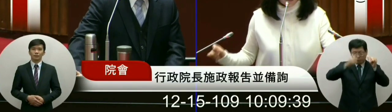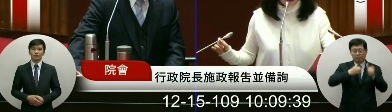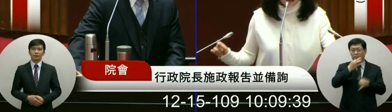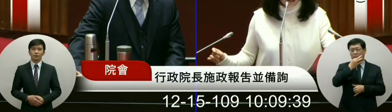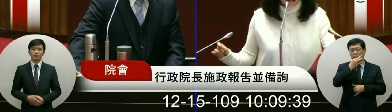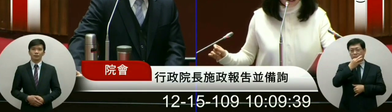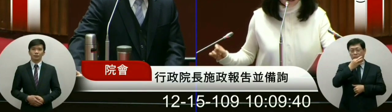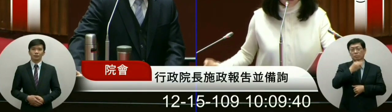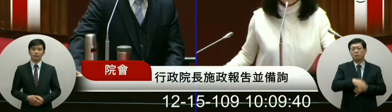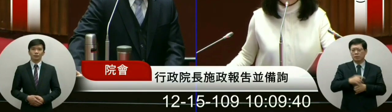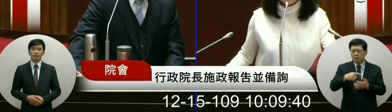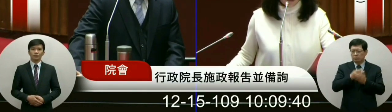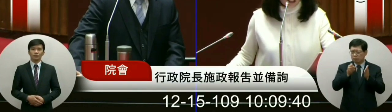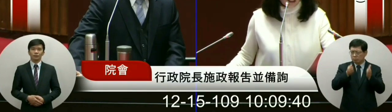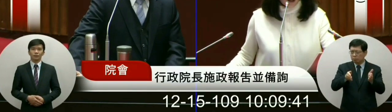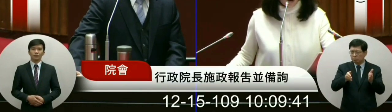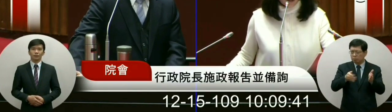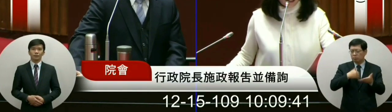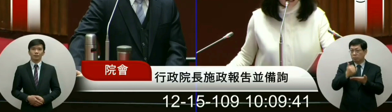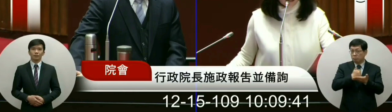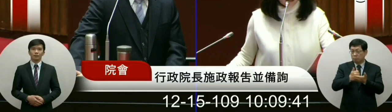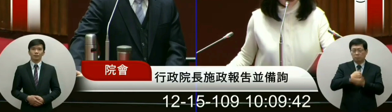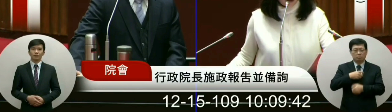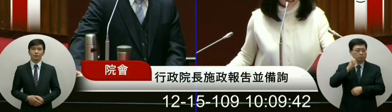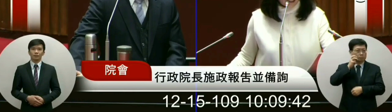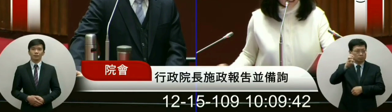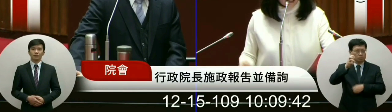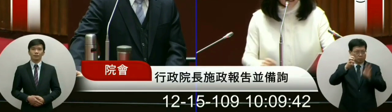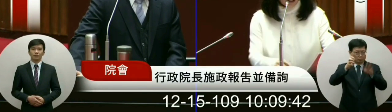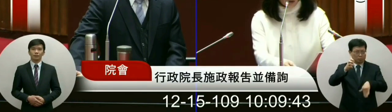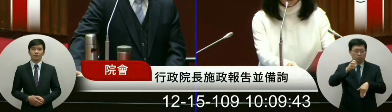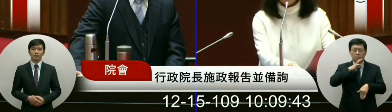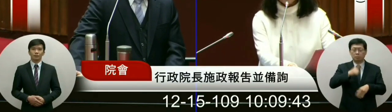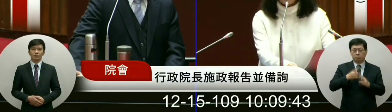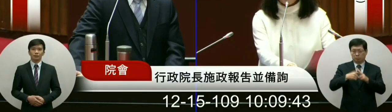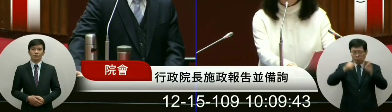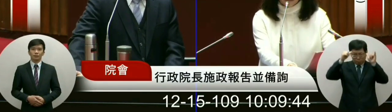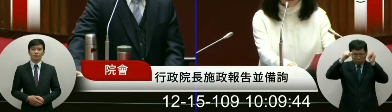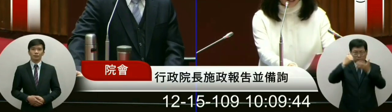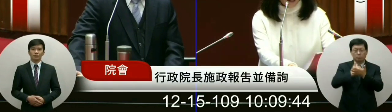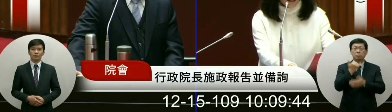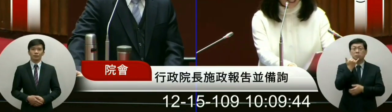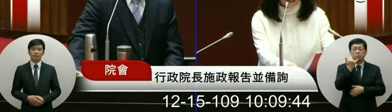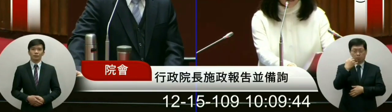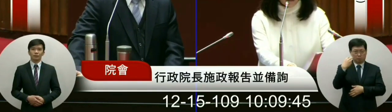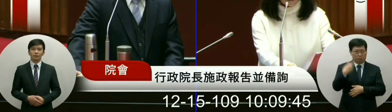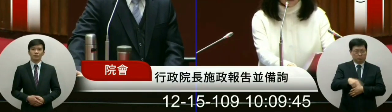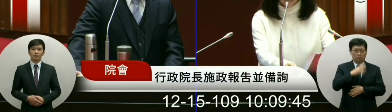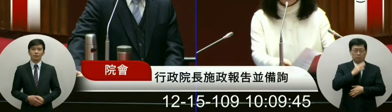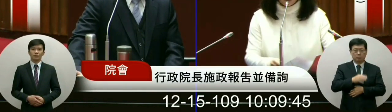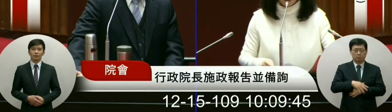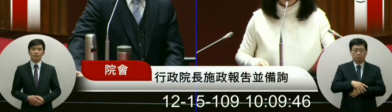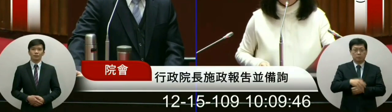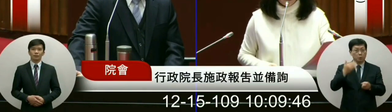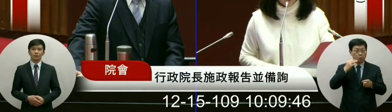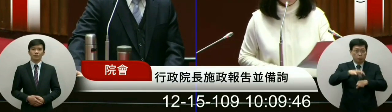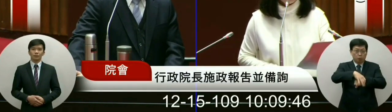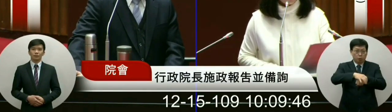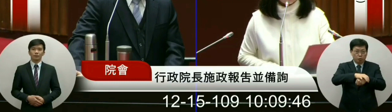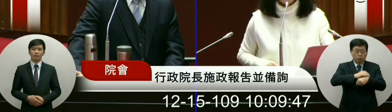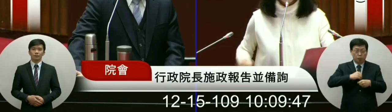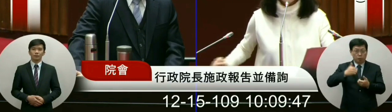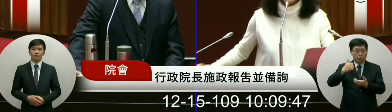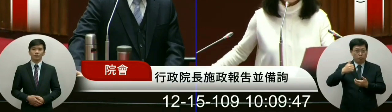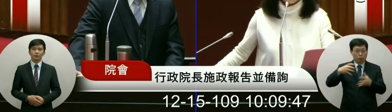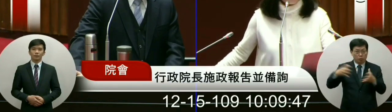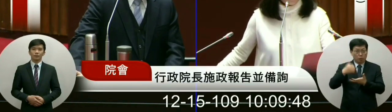虑，仅仅限定进口30个月龄以下的小牛，并且禁止带骨的牛